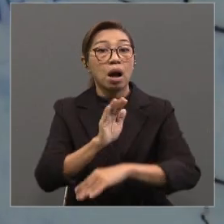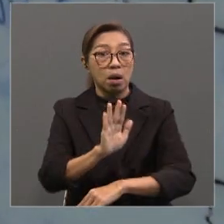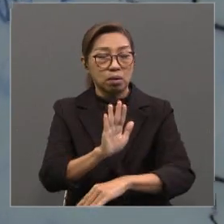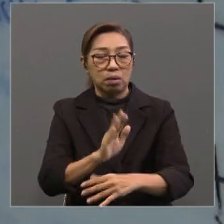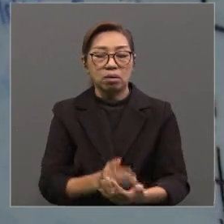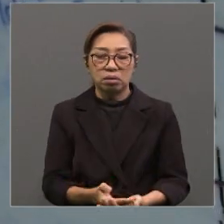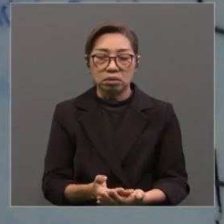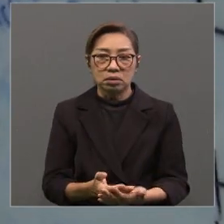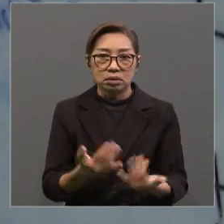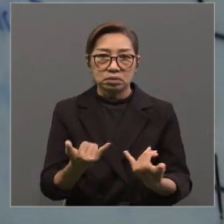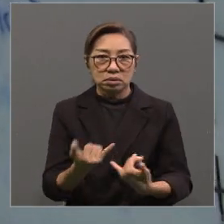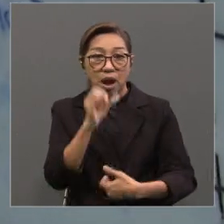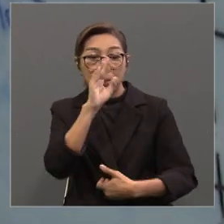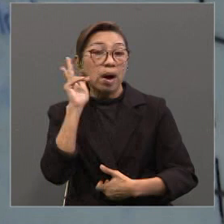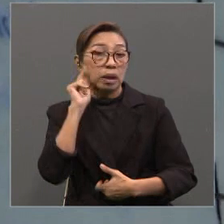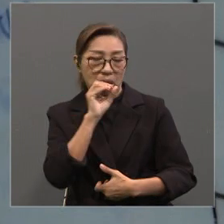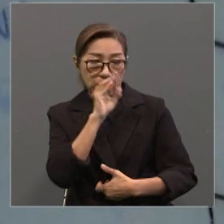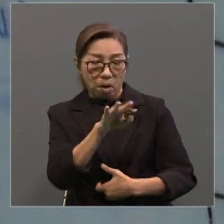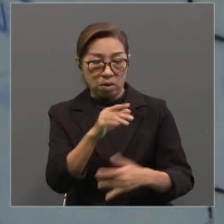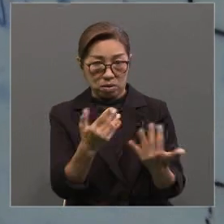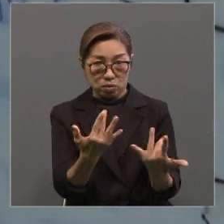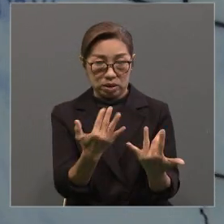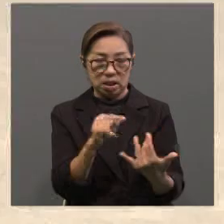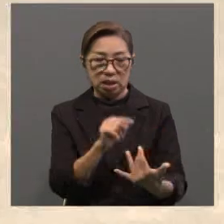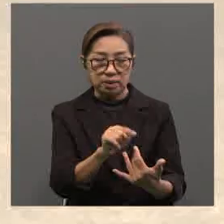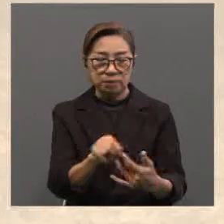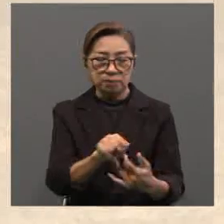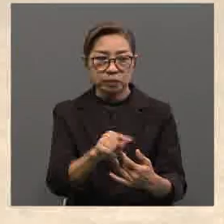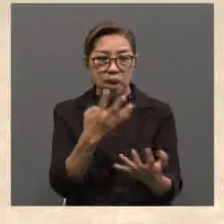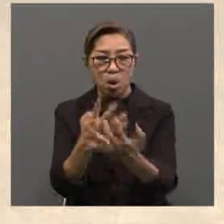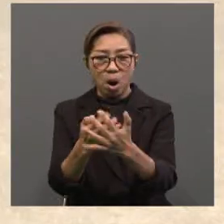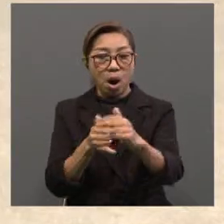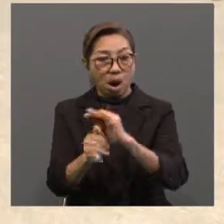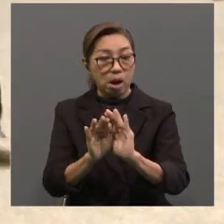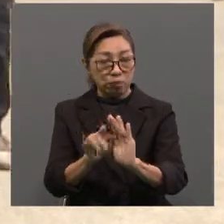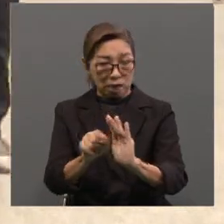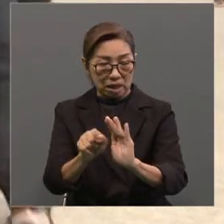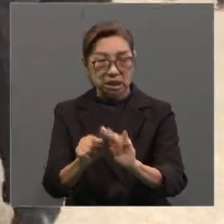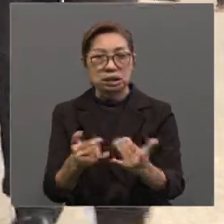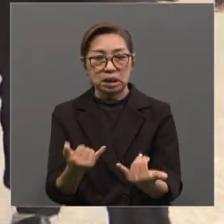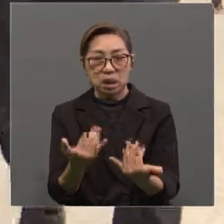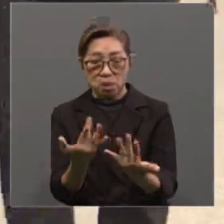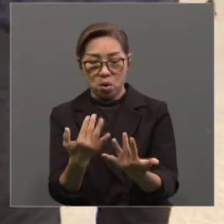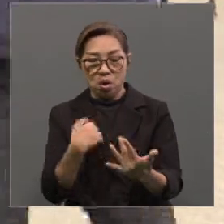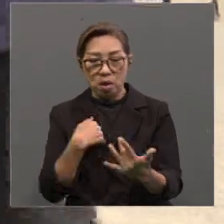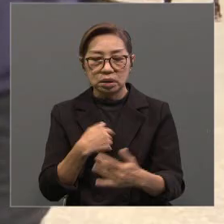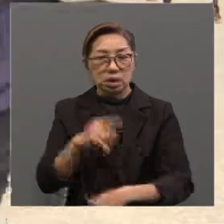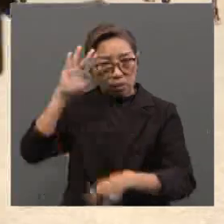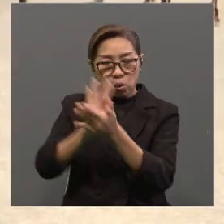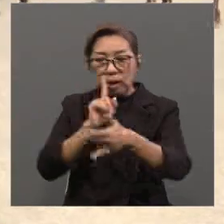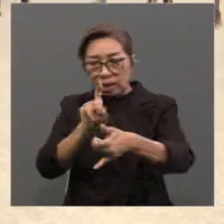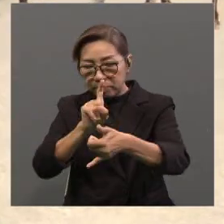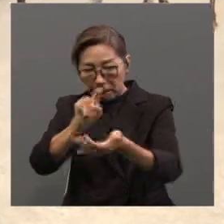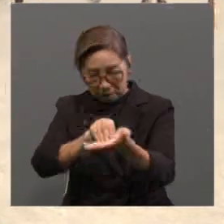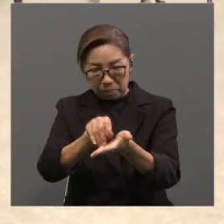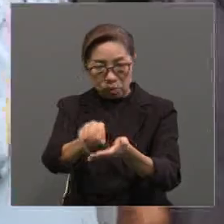าไกรก็บอกกับผู้สื่อข่าวบอกว่าวันนี้เนี่ยจะมีการฝากขังตัวผู้ต้องหาตอนนี้อยู่ระหว่างการสอบปากคำค่ะ